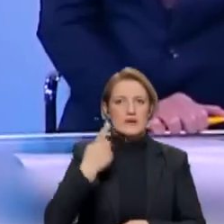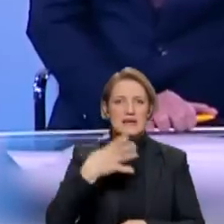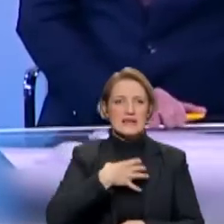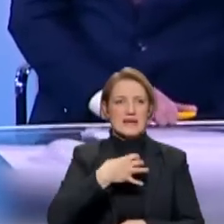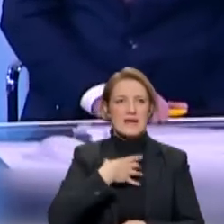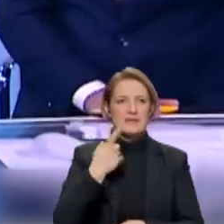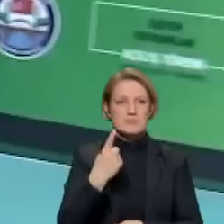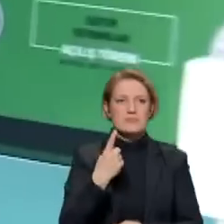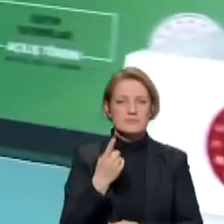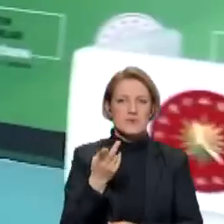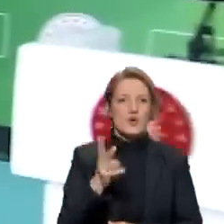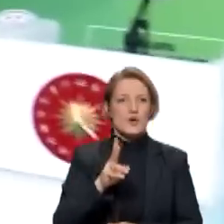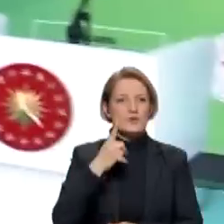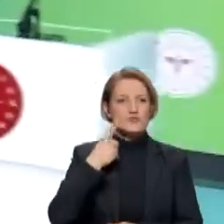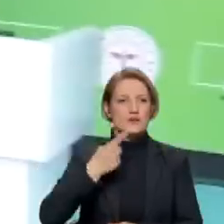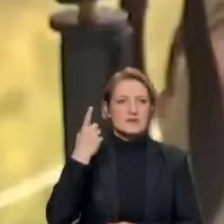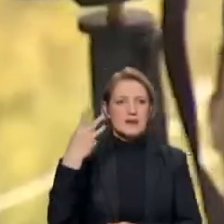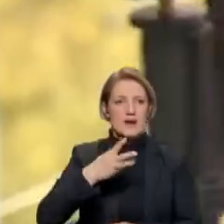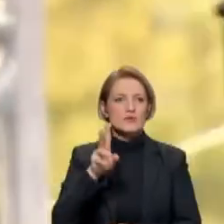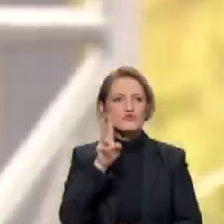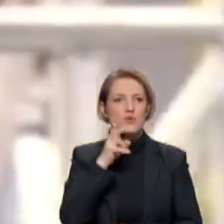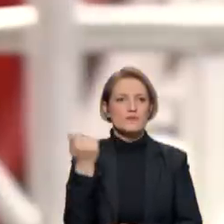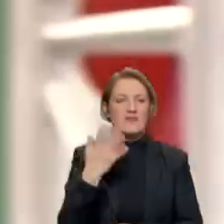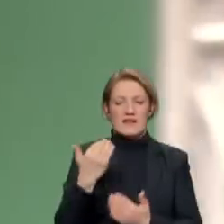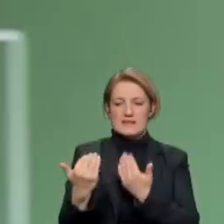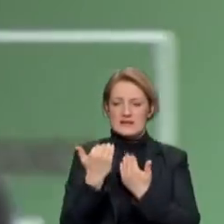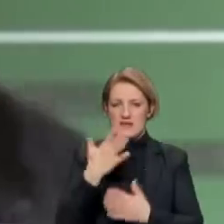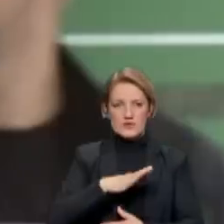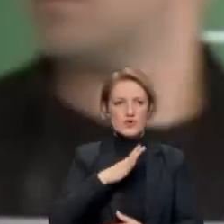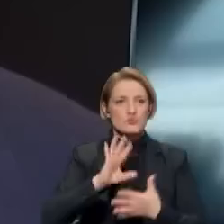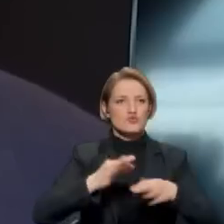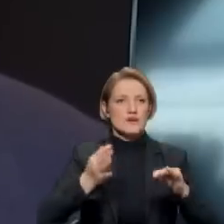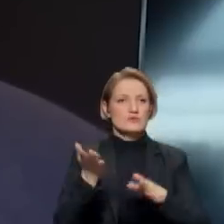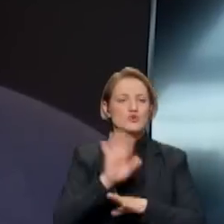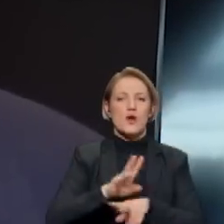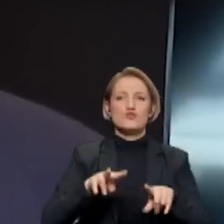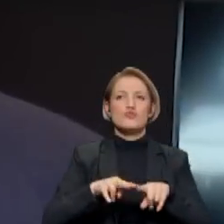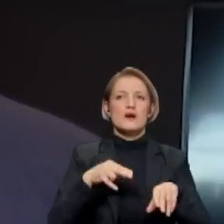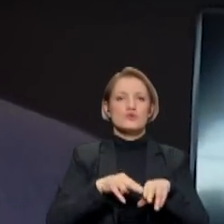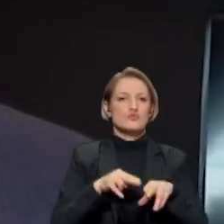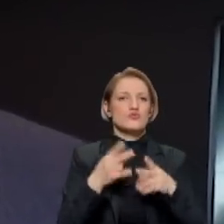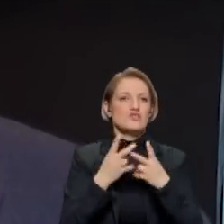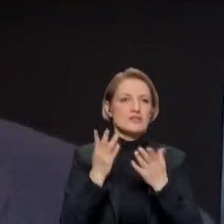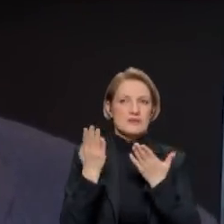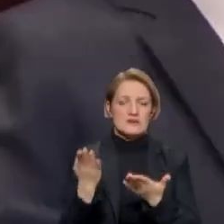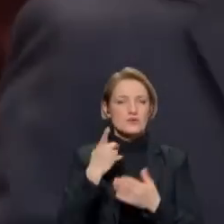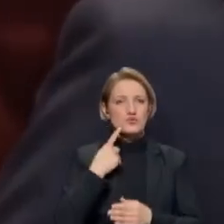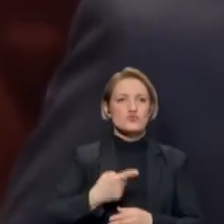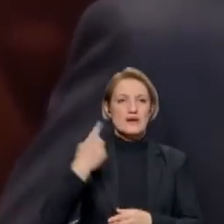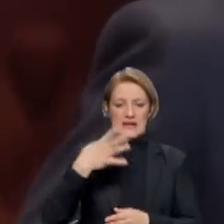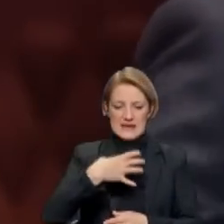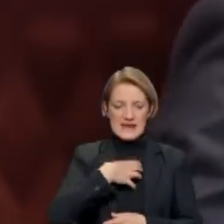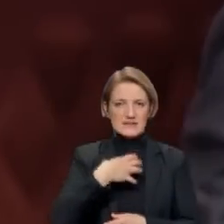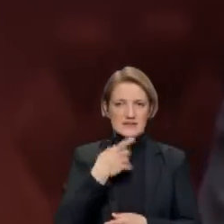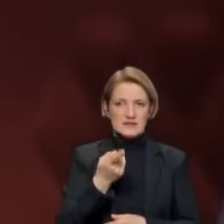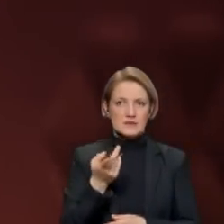bir fani olarak görüyor. Cumhurbaşkanı Erdoğan'ın son defa destek istiyorum sözleri sonrası Numan Kurtulmuş'un açıklaması. Cumhurbaşkanımız